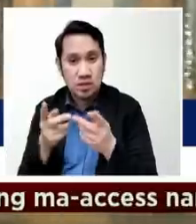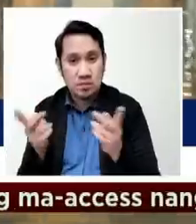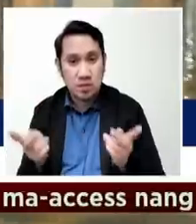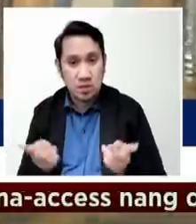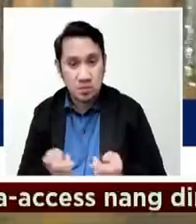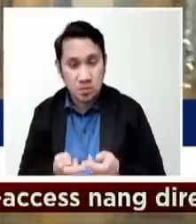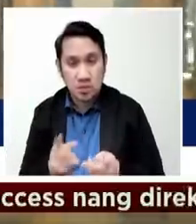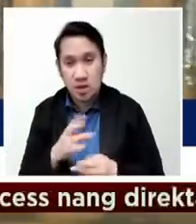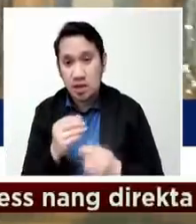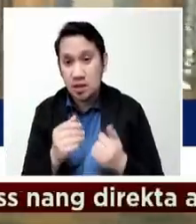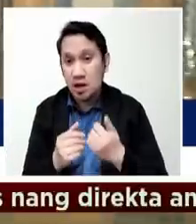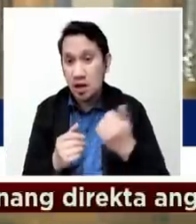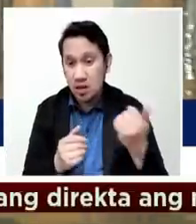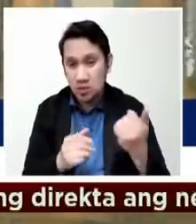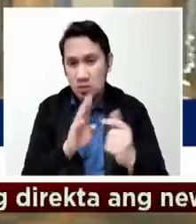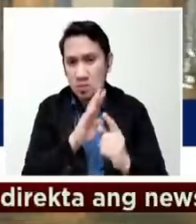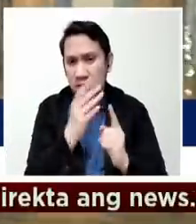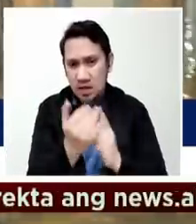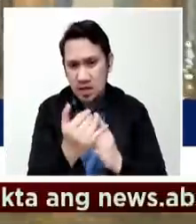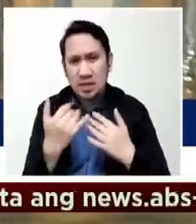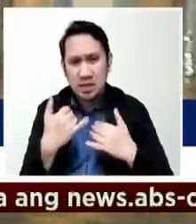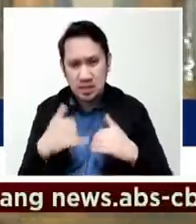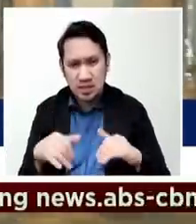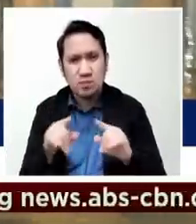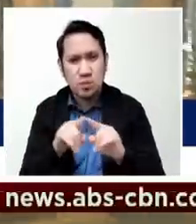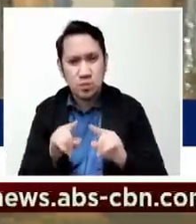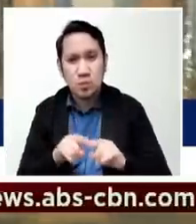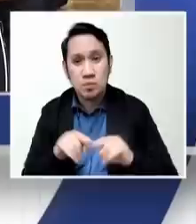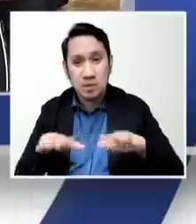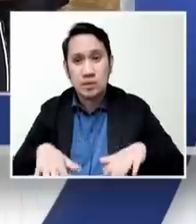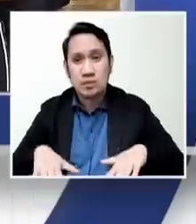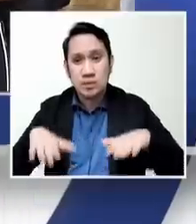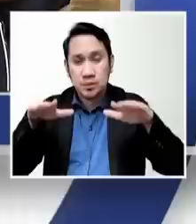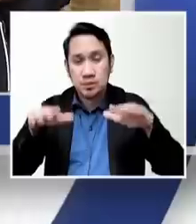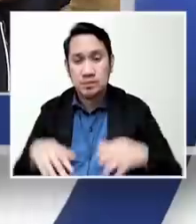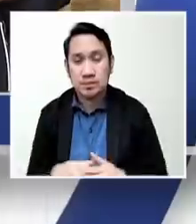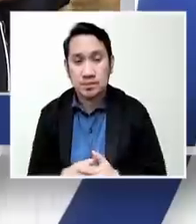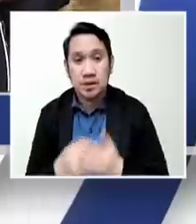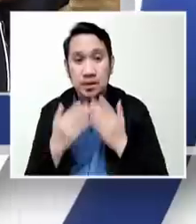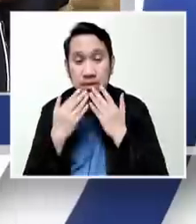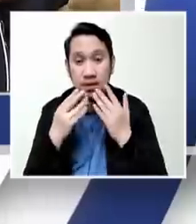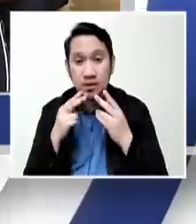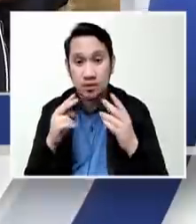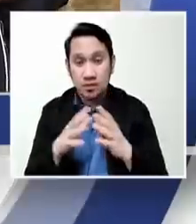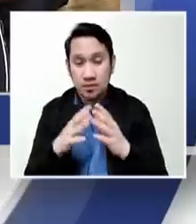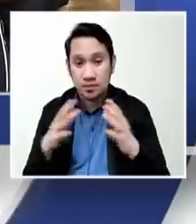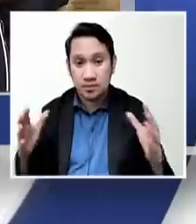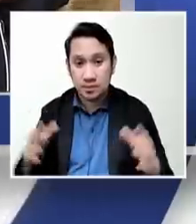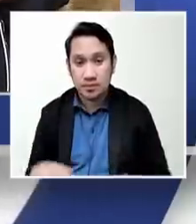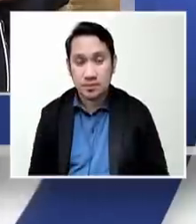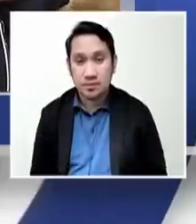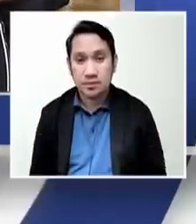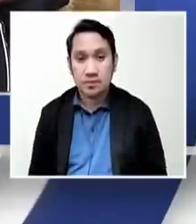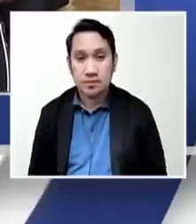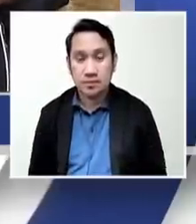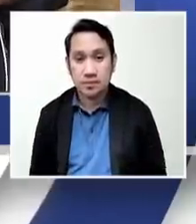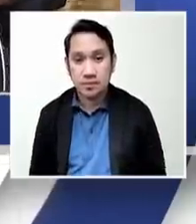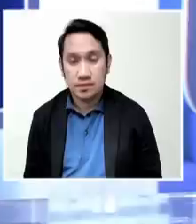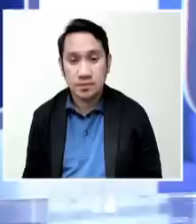bayan ng Paumbong ay apektado pa rin ng pagbabaha. Henry? Maraming salamat, Rafi Santos!